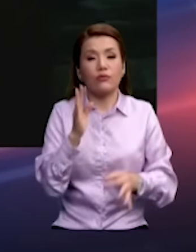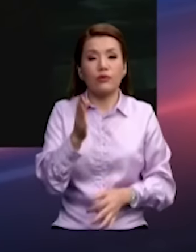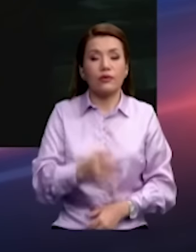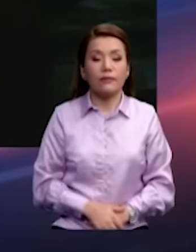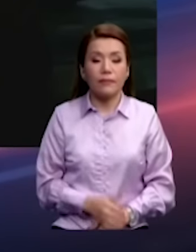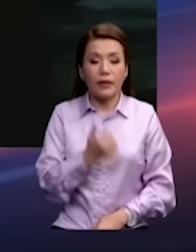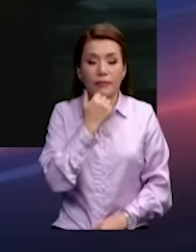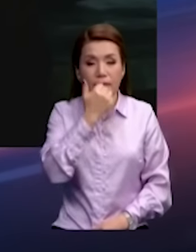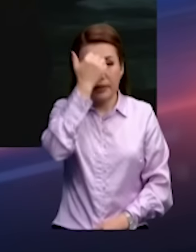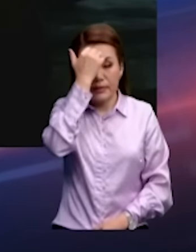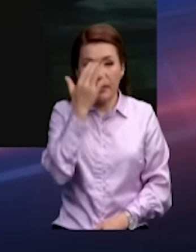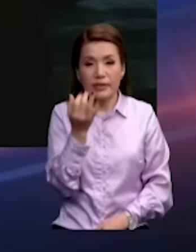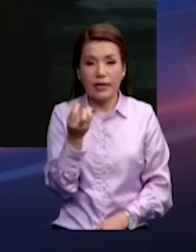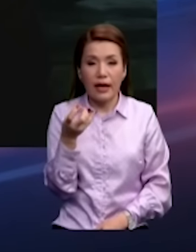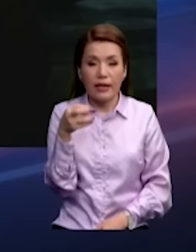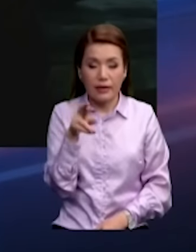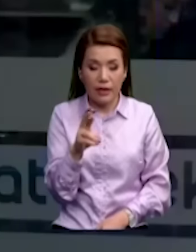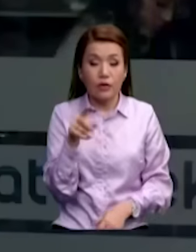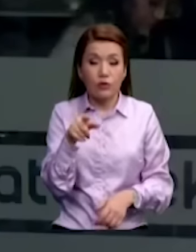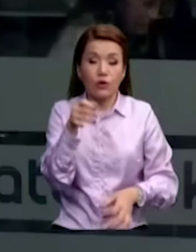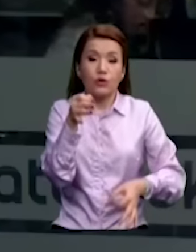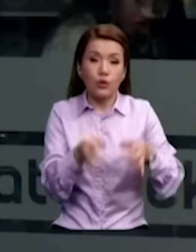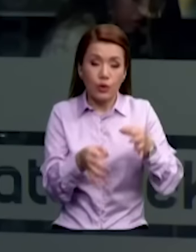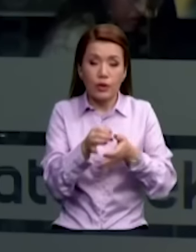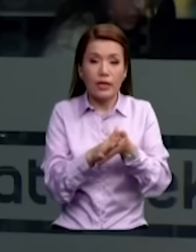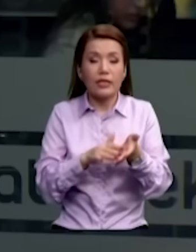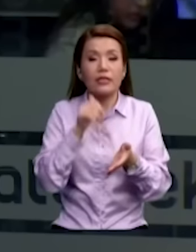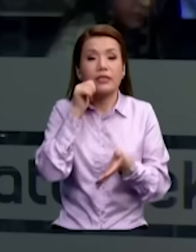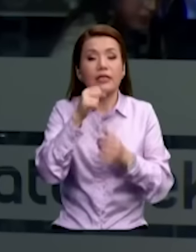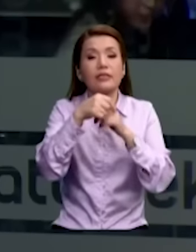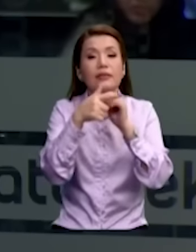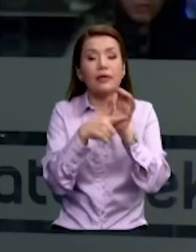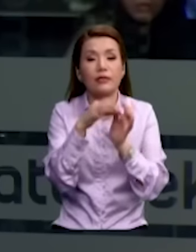Спасибо, Саяна. Но я добавлю, что заседание суда продолжится завтра в 17:00.